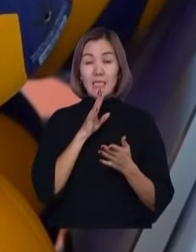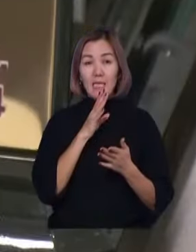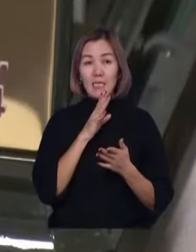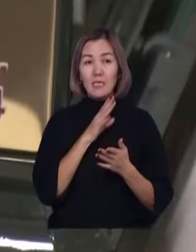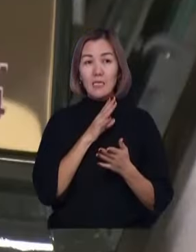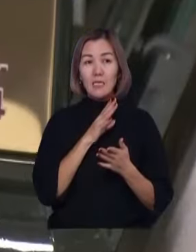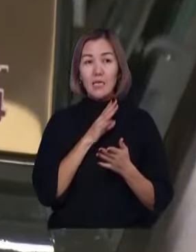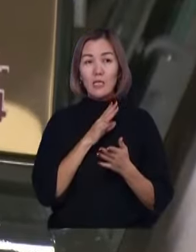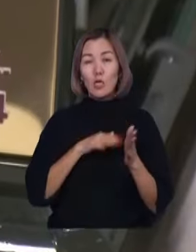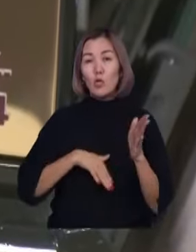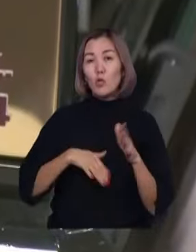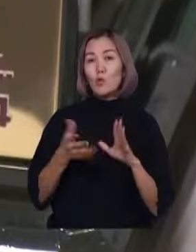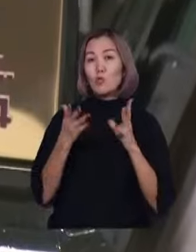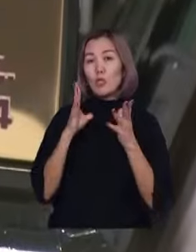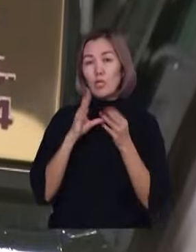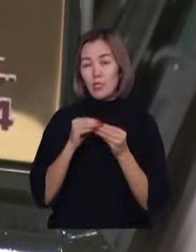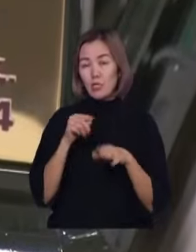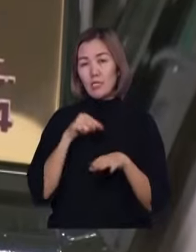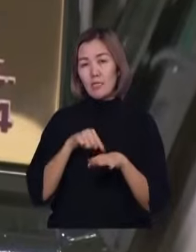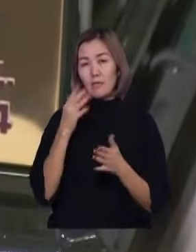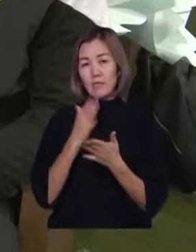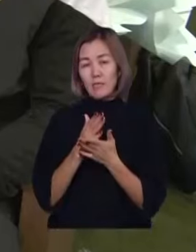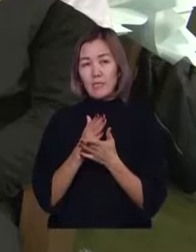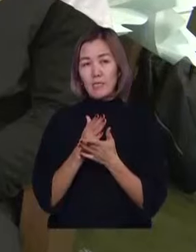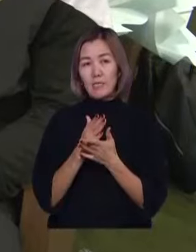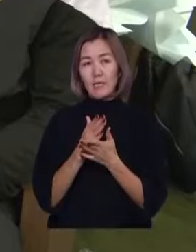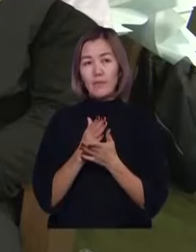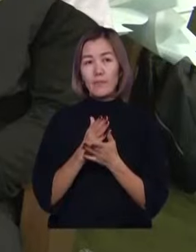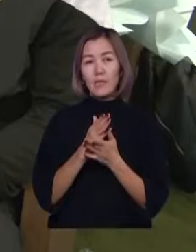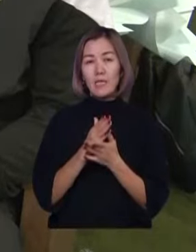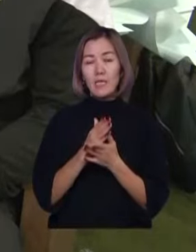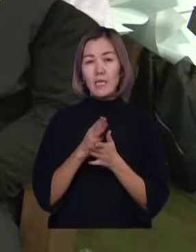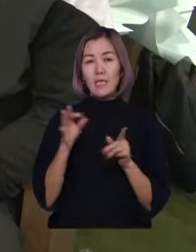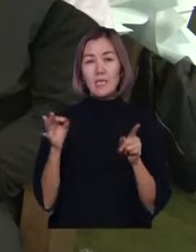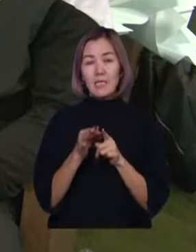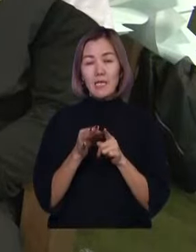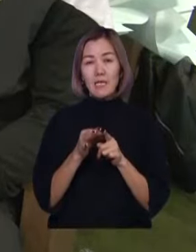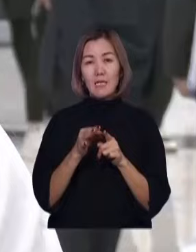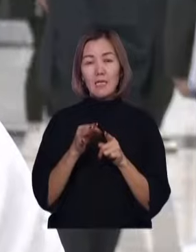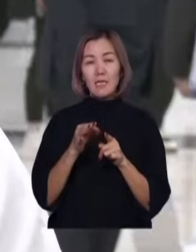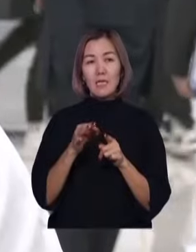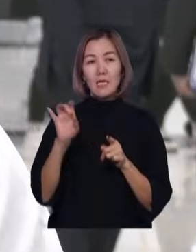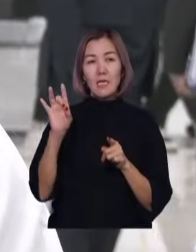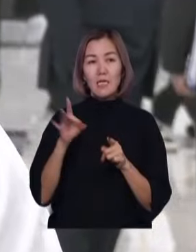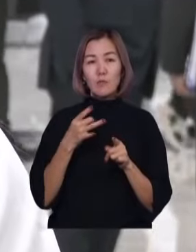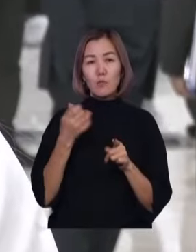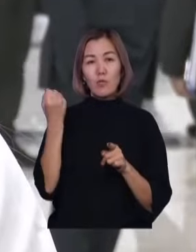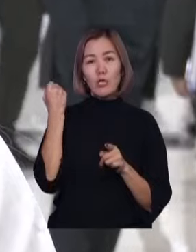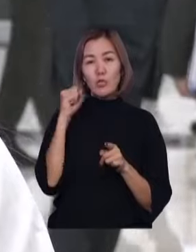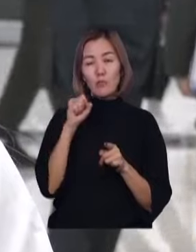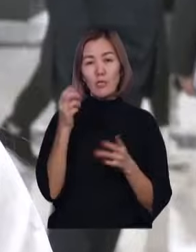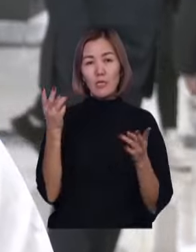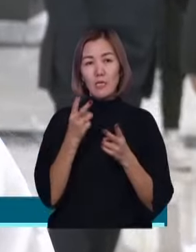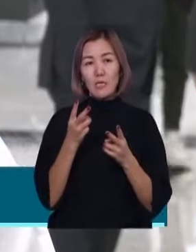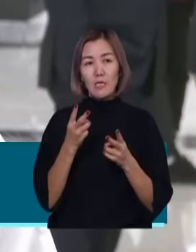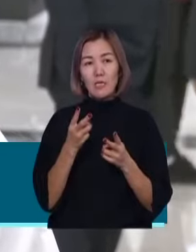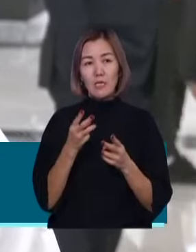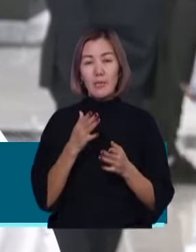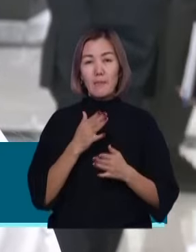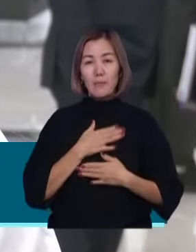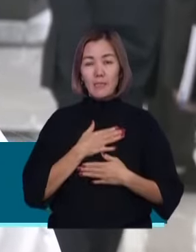нәтиже көрсетуіне өз септігін тигізді дейді сала мамандары. Енді олардың басты мақсаты ел чемпион атану. Бейбіт Оксықбайұлы бізді өзі